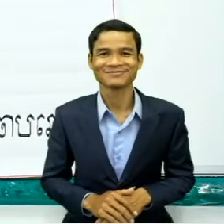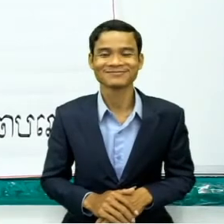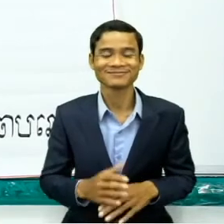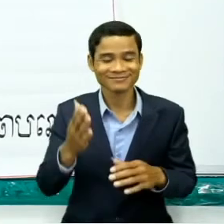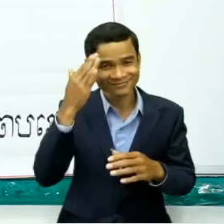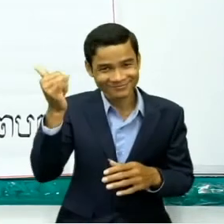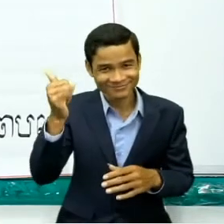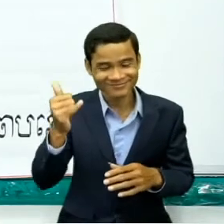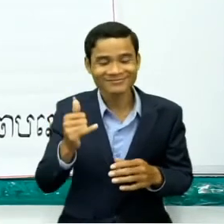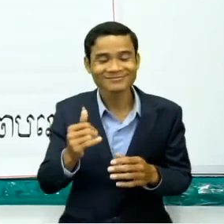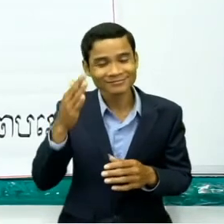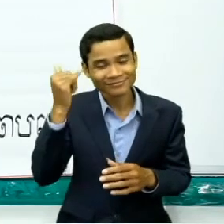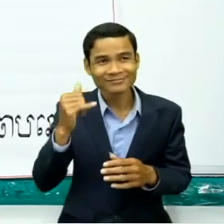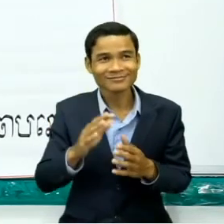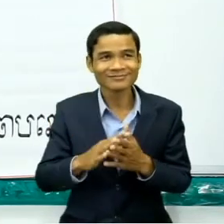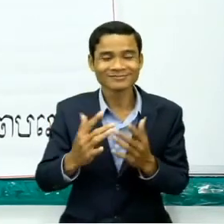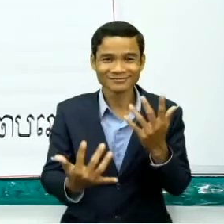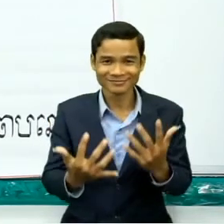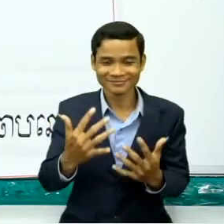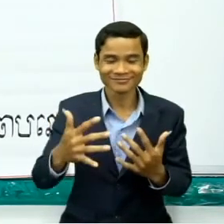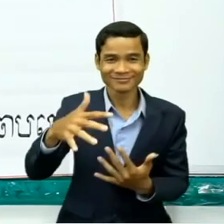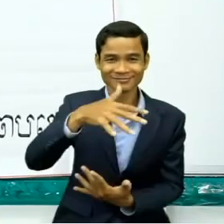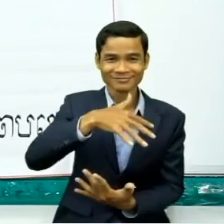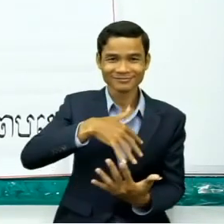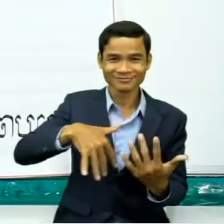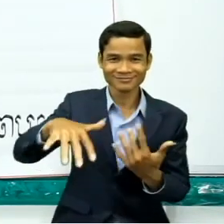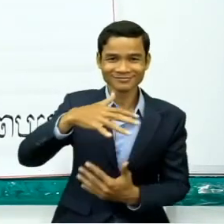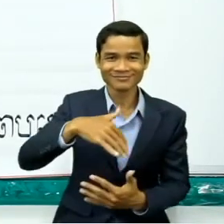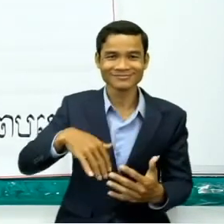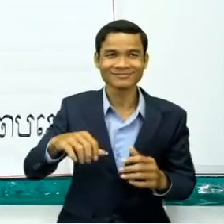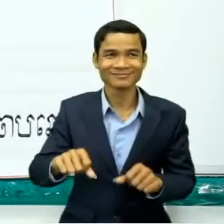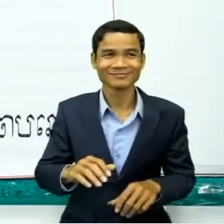Chà, hát ấy bàn nụa phleng nâng chạp chè con nó.